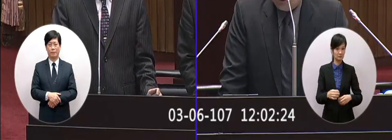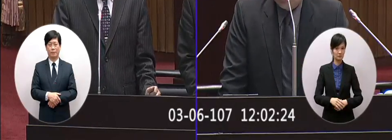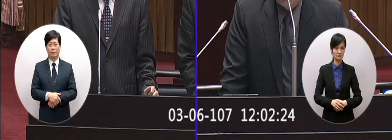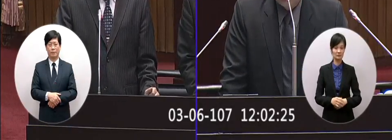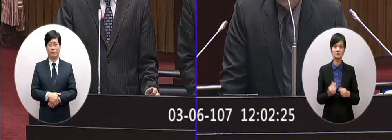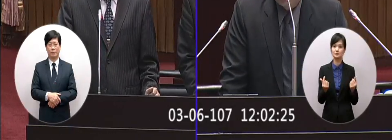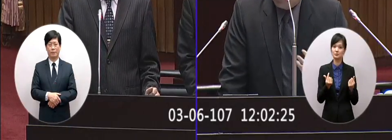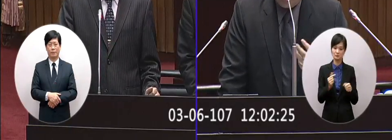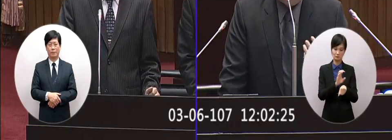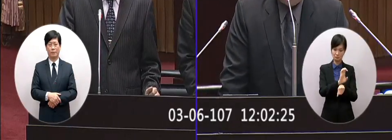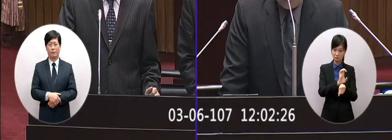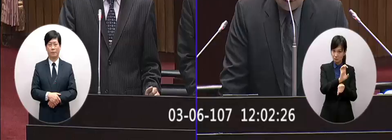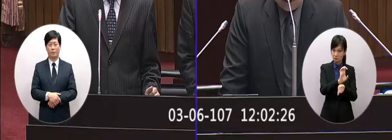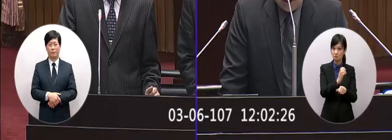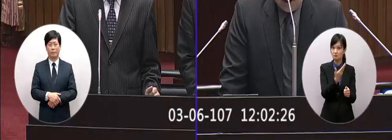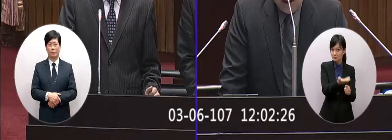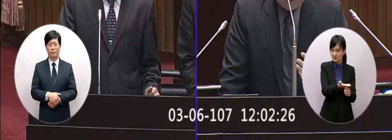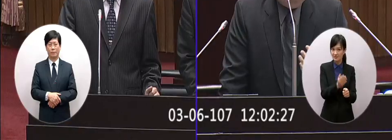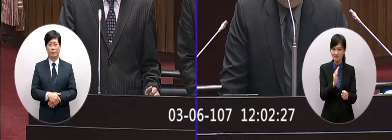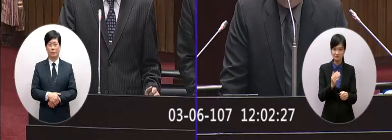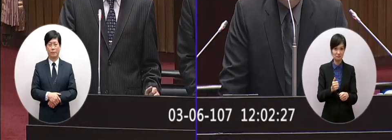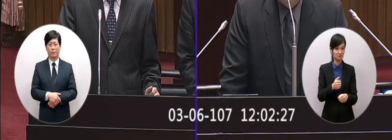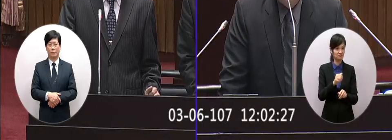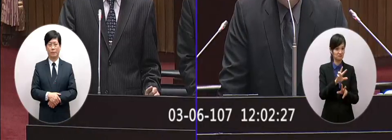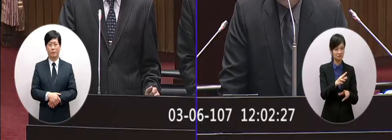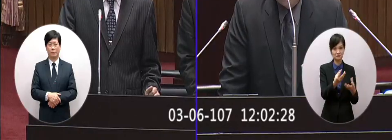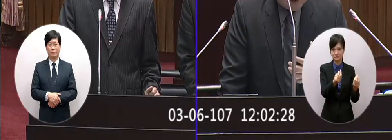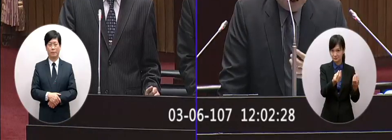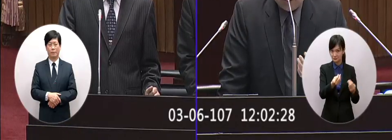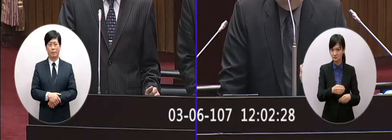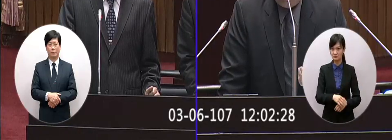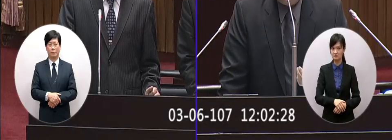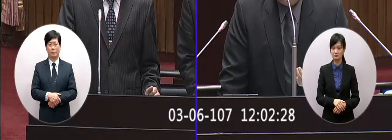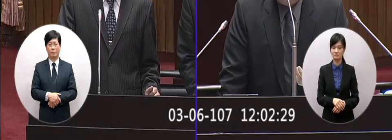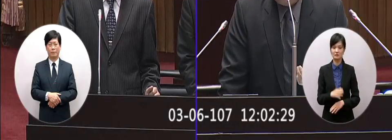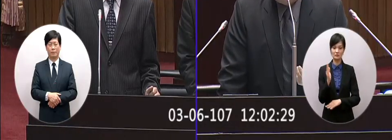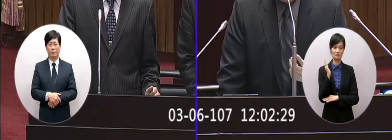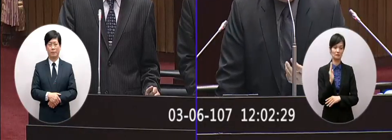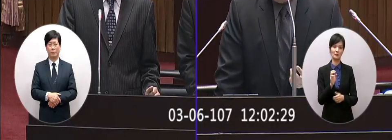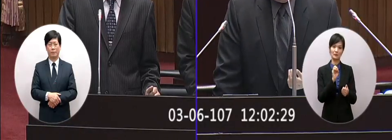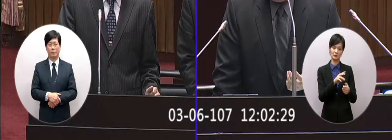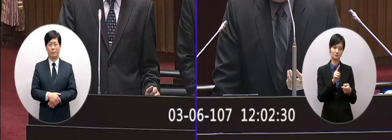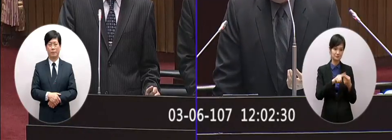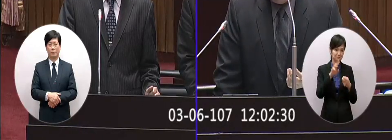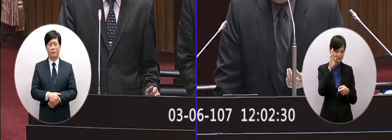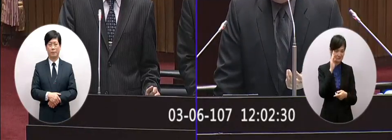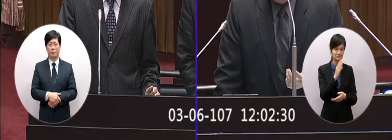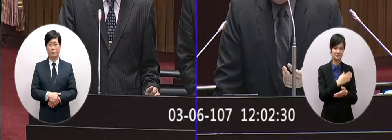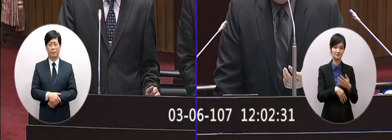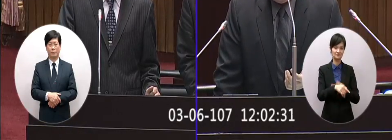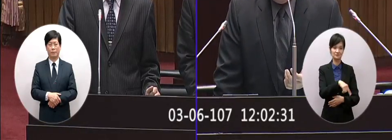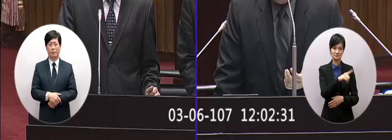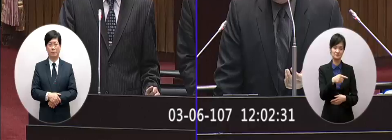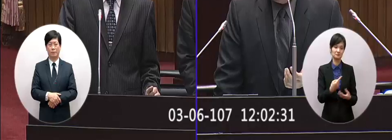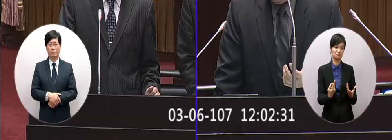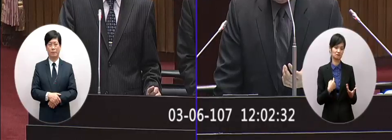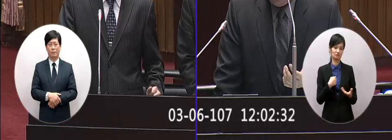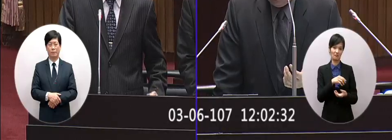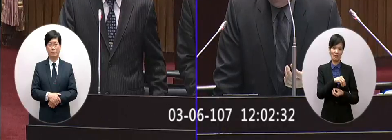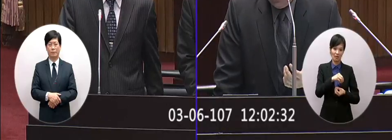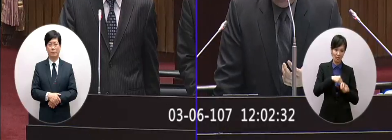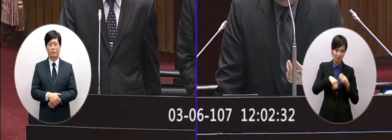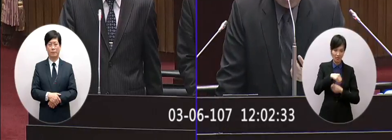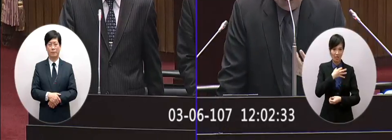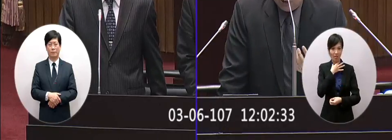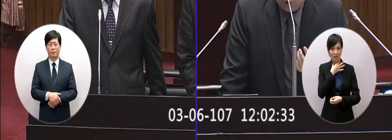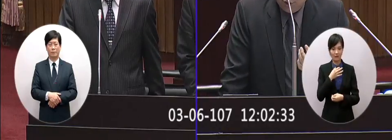定90小时，做不到90小时，两手一摊，跟障碍者讲，就是说对不起，就没有。好，因为人力